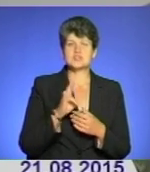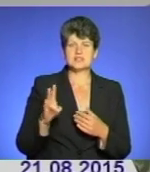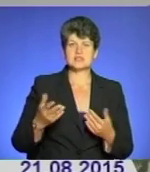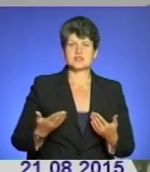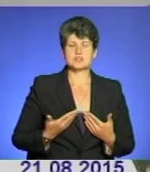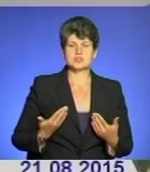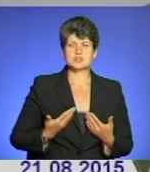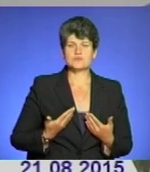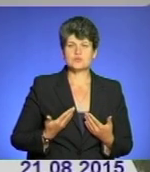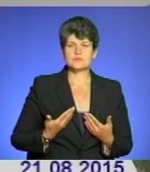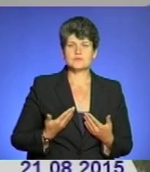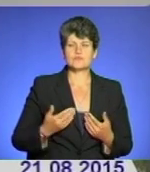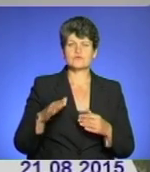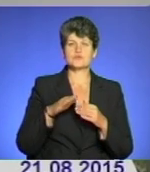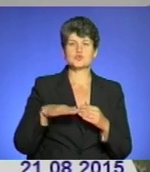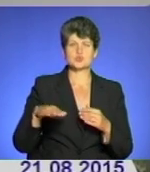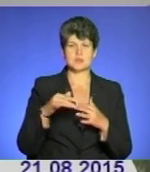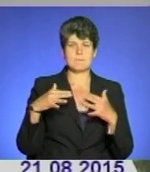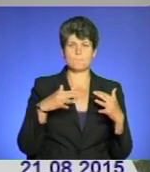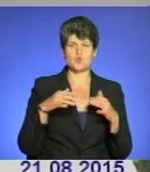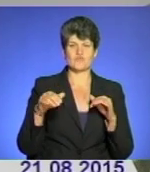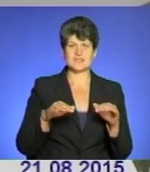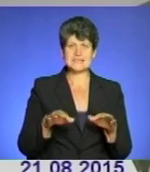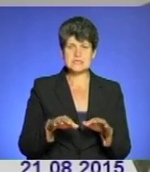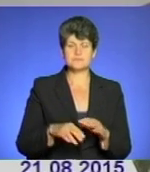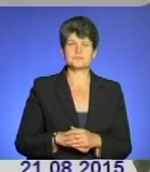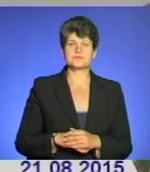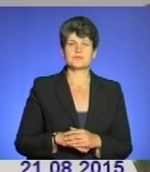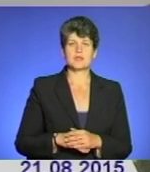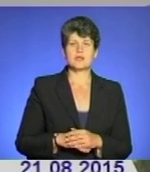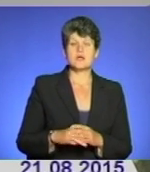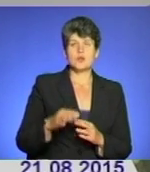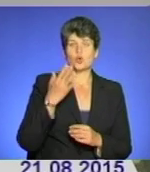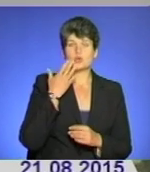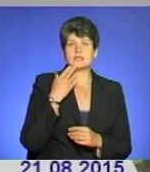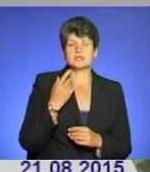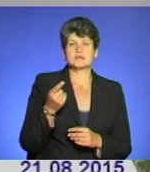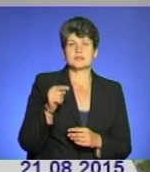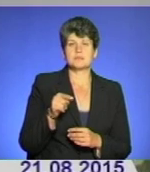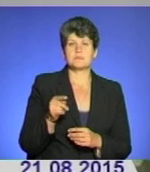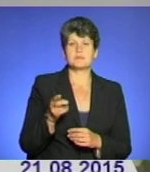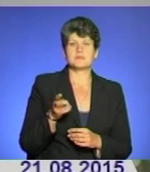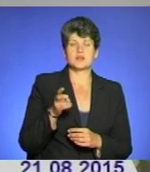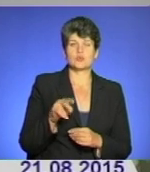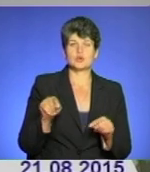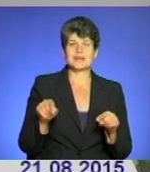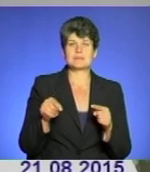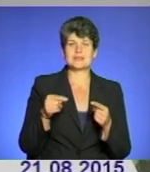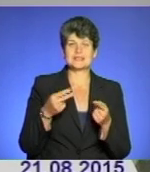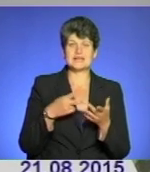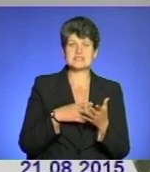живуть безпосередньо в зоні бойових дій, і потім, коли ти приходиш для якоїсь певної реабілітації